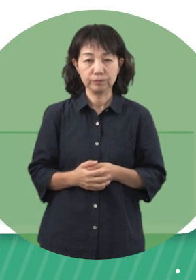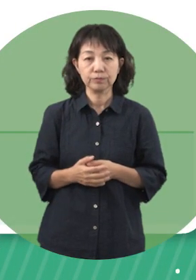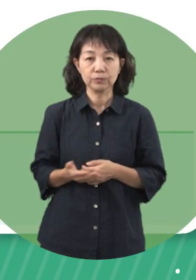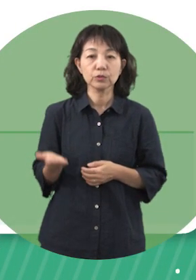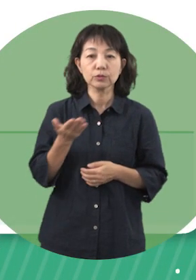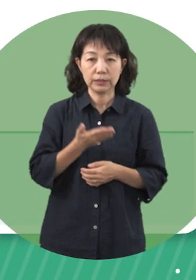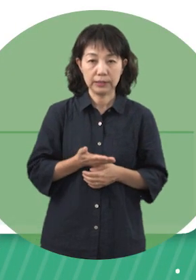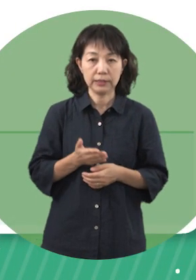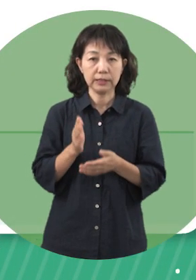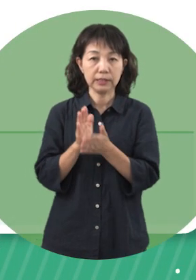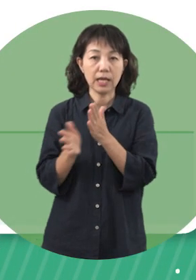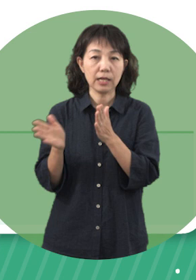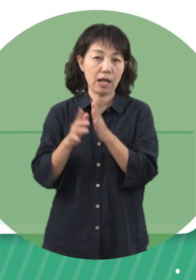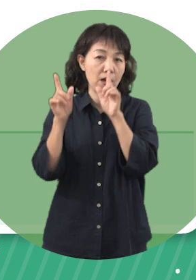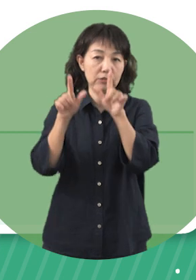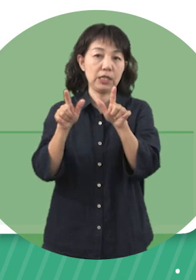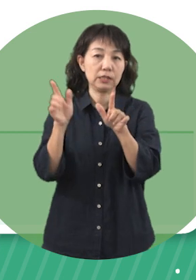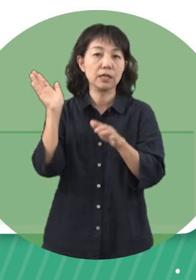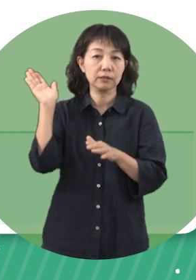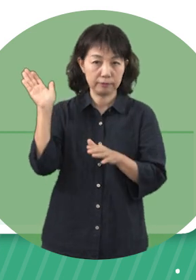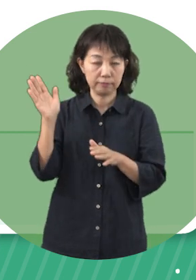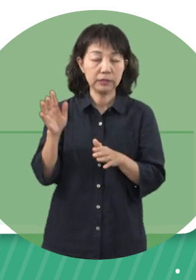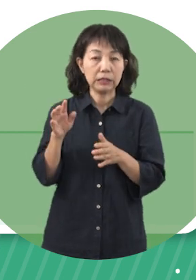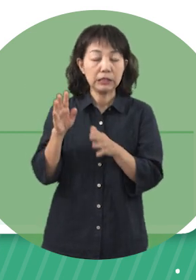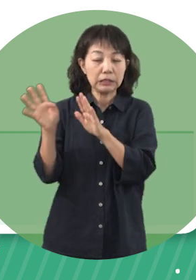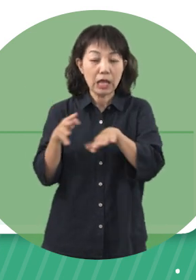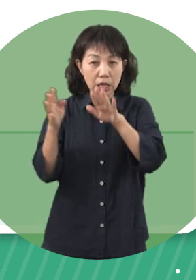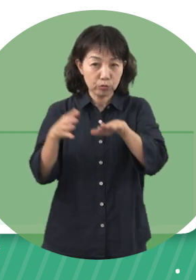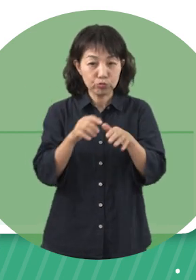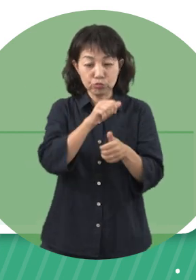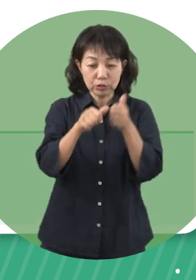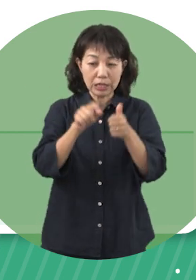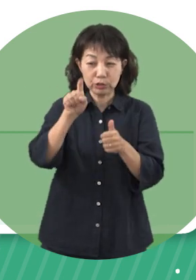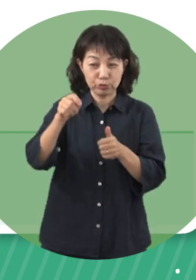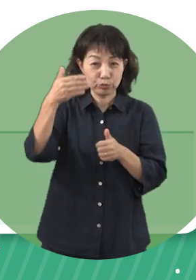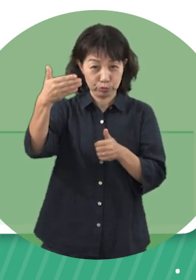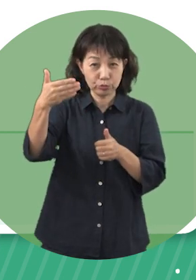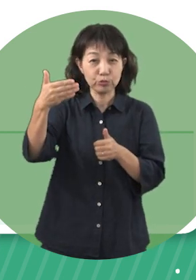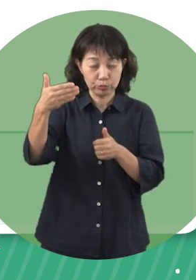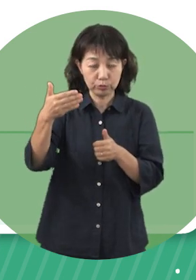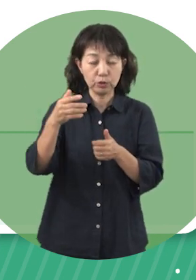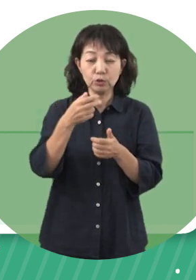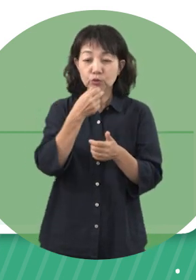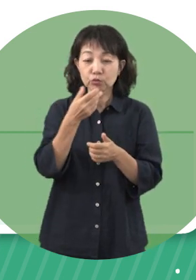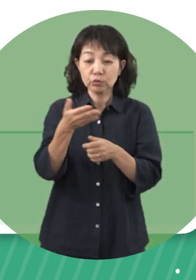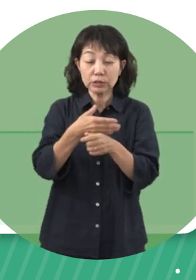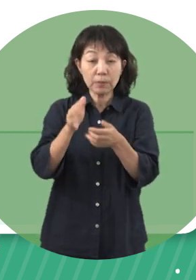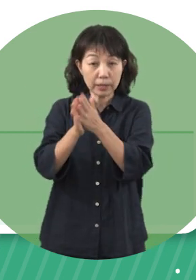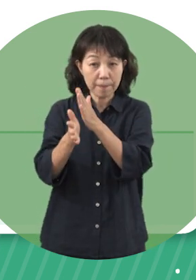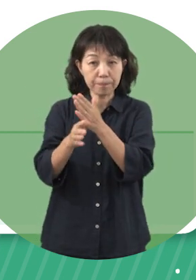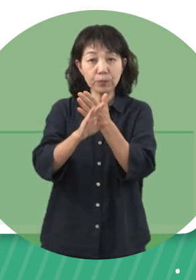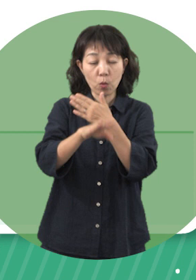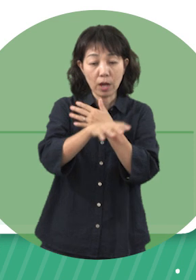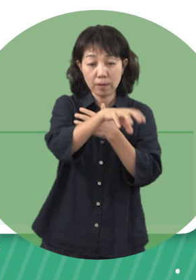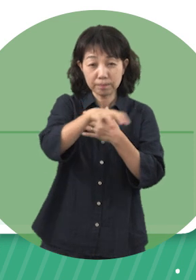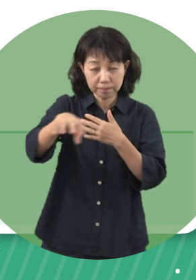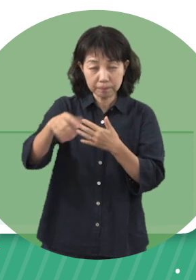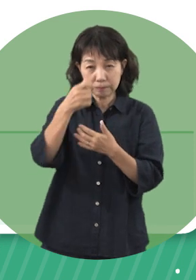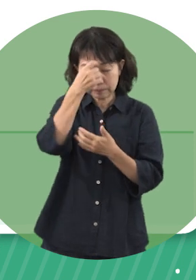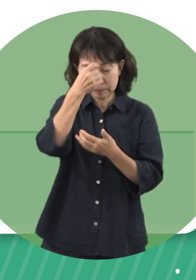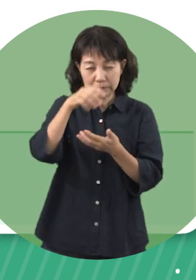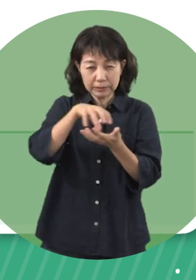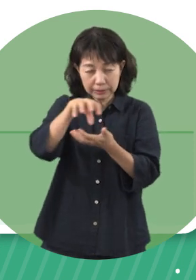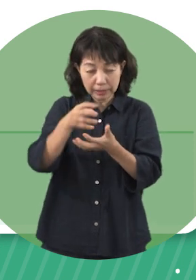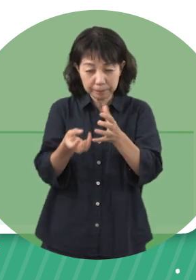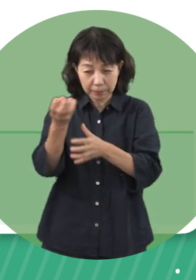続いて県からのお知らせです。台風第19号により福島県をはじめ各地で被害が多